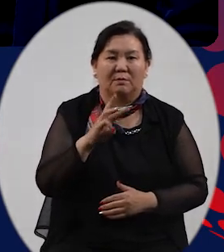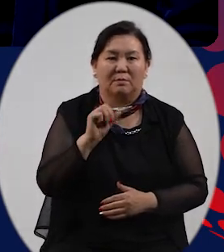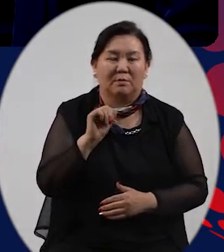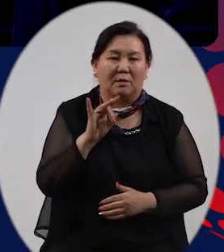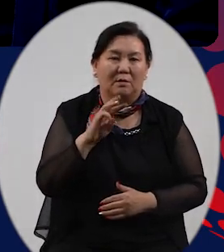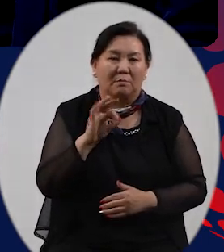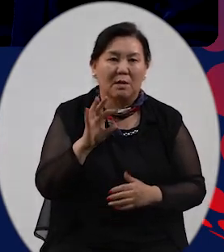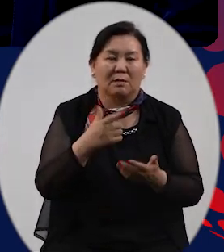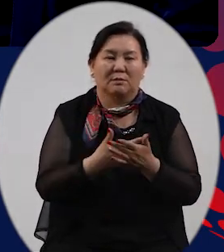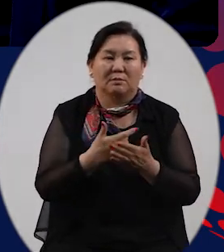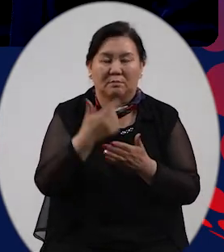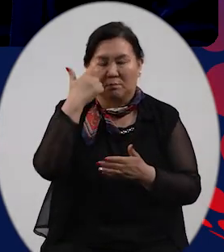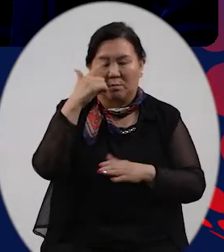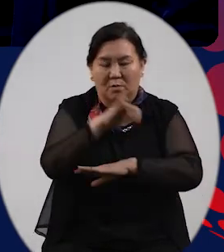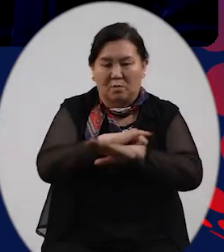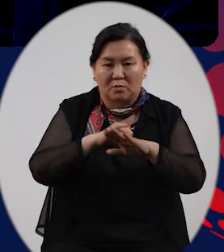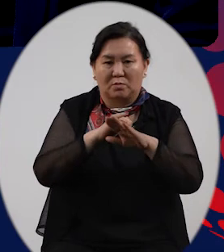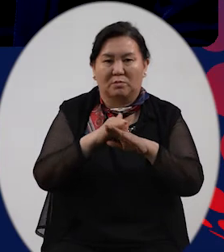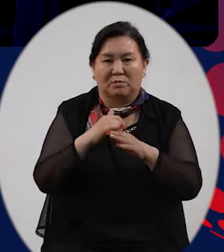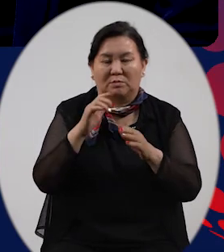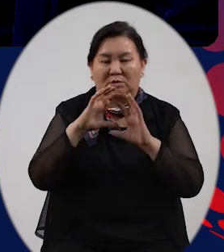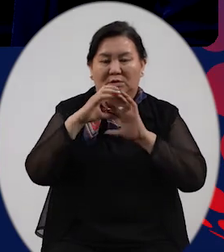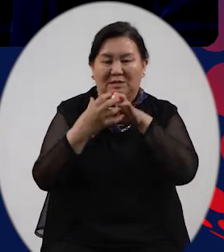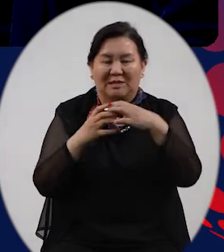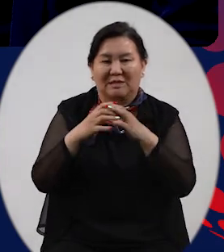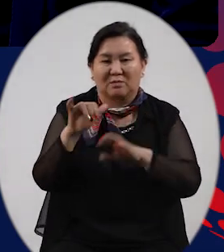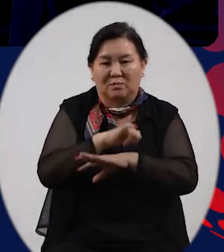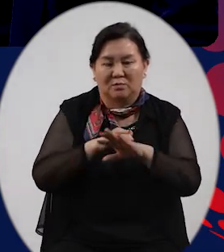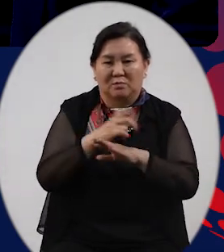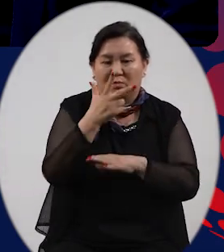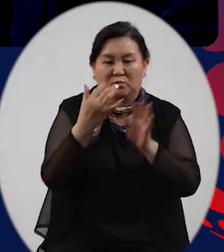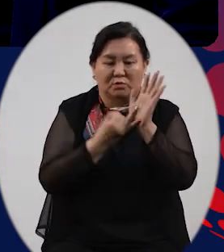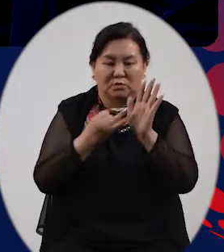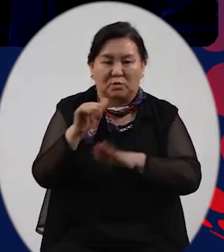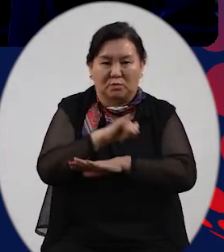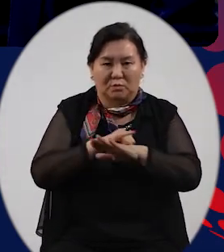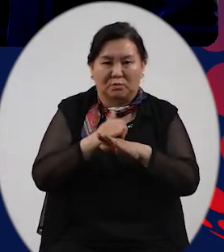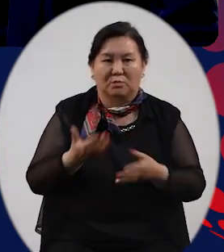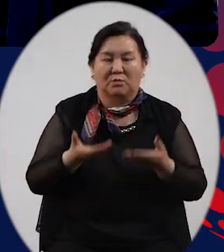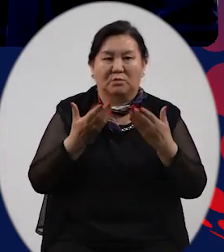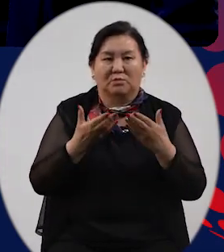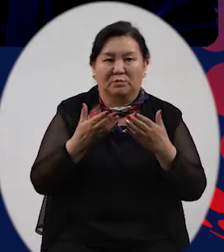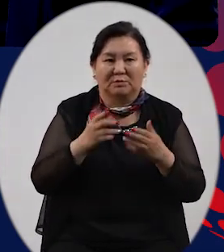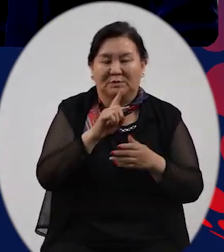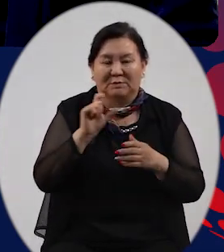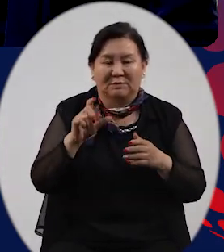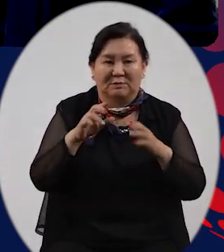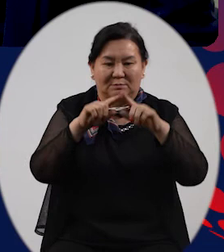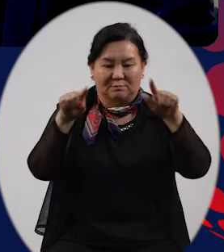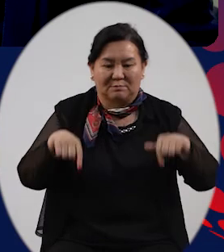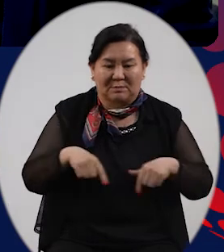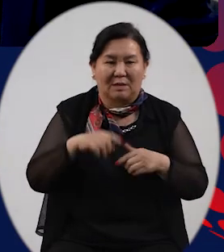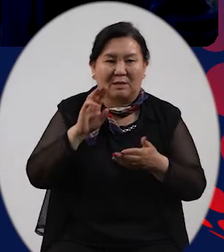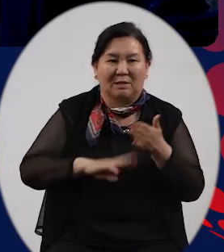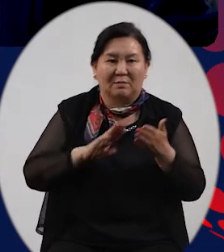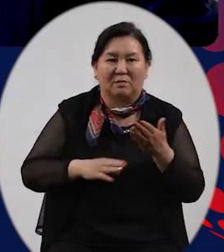бол манай Монгол улс бол хөгжилтэй дэлхийн хөгжилтэй нийт 37 улсаас бол хөнгөлтийн ерөнхий системийн дагуу бол гайлийн